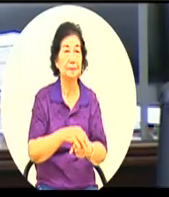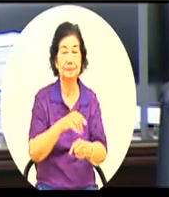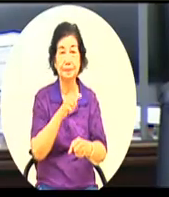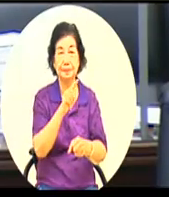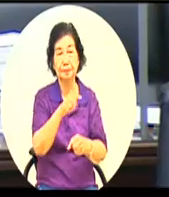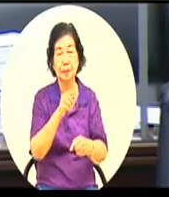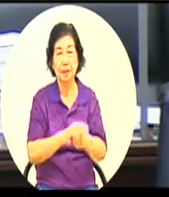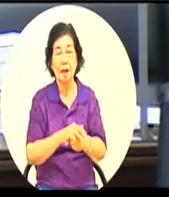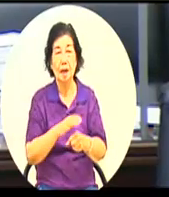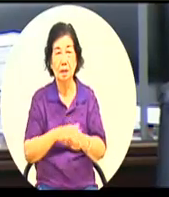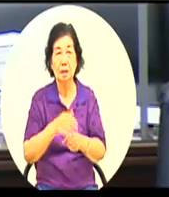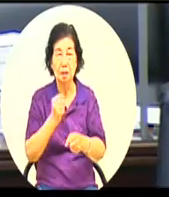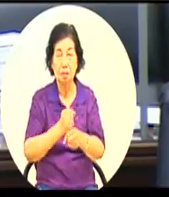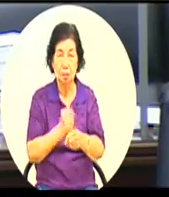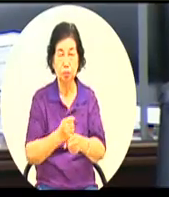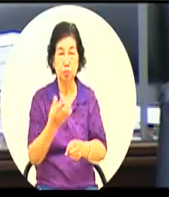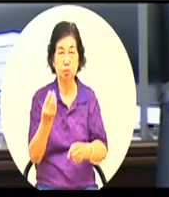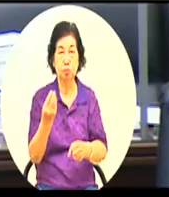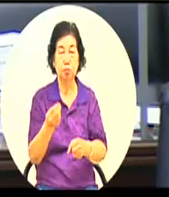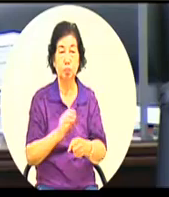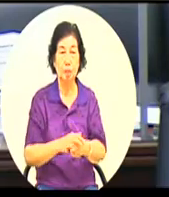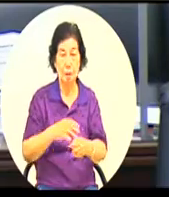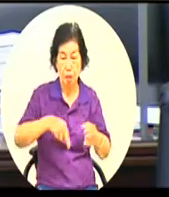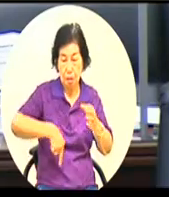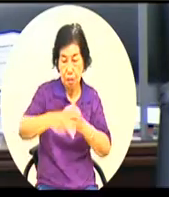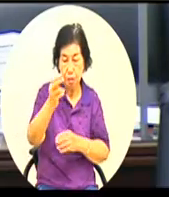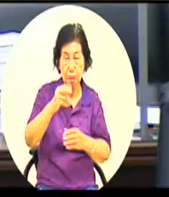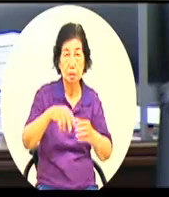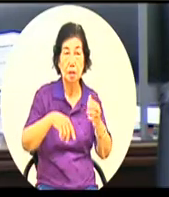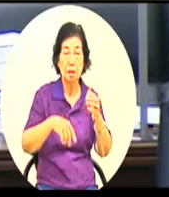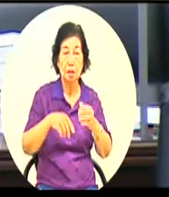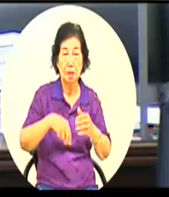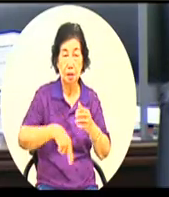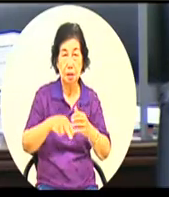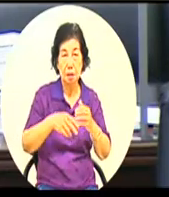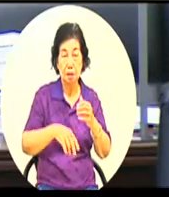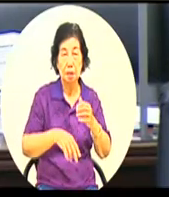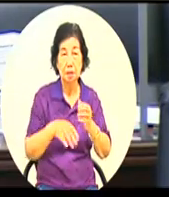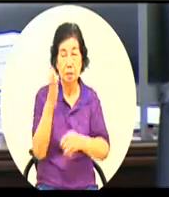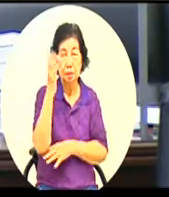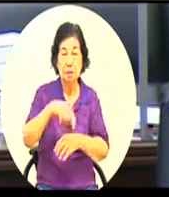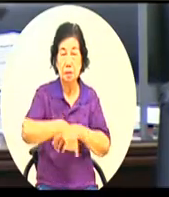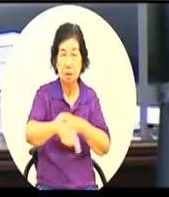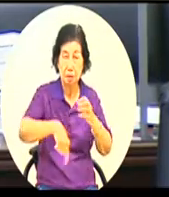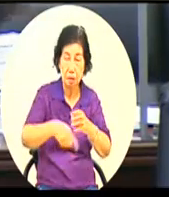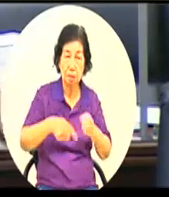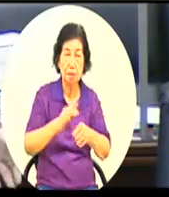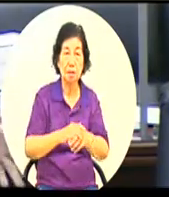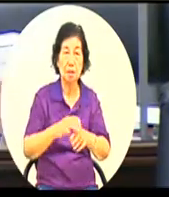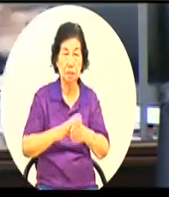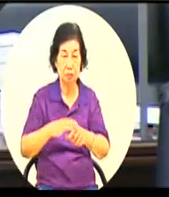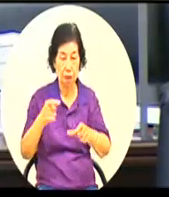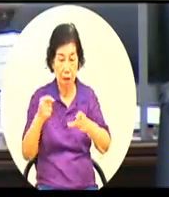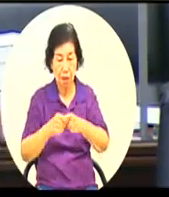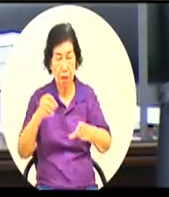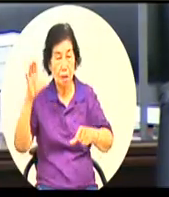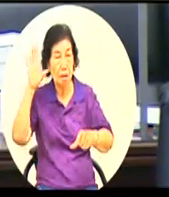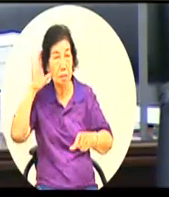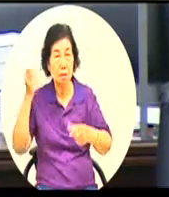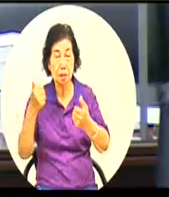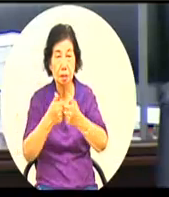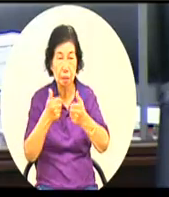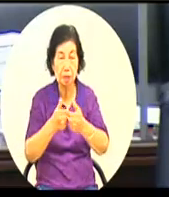你伫行政院、公听会、搁分家规，那这条这两条黄线，互你做起